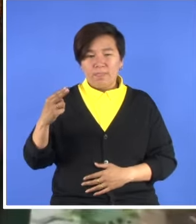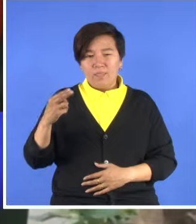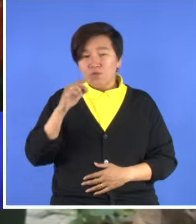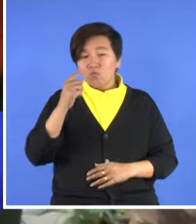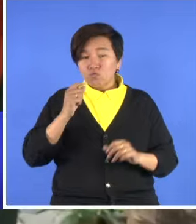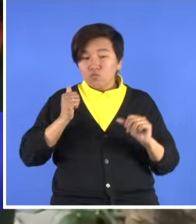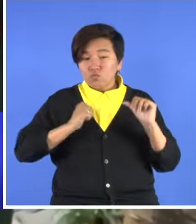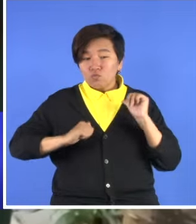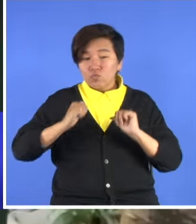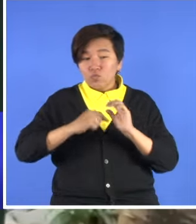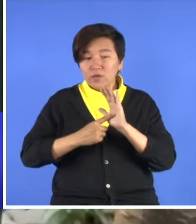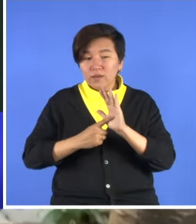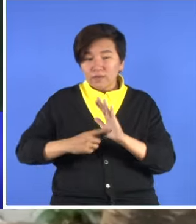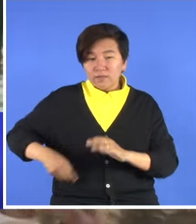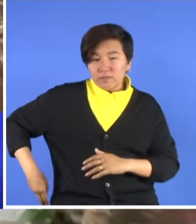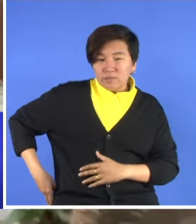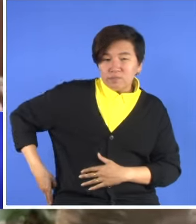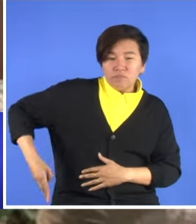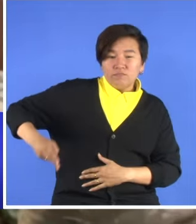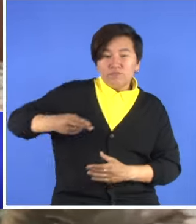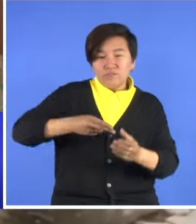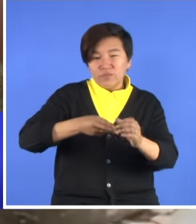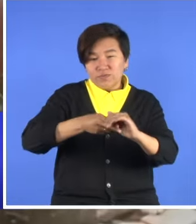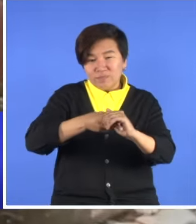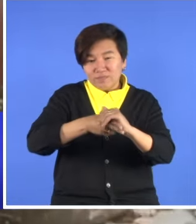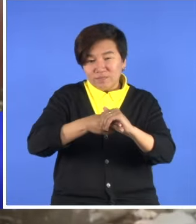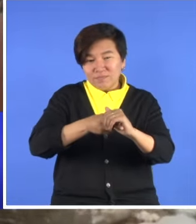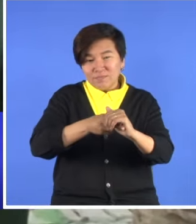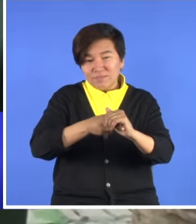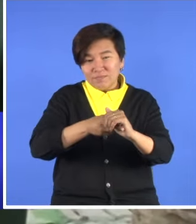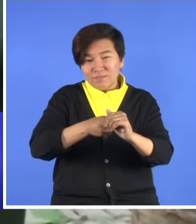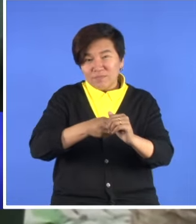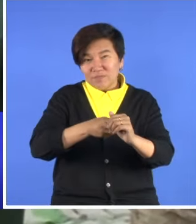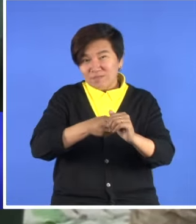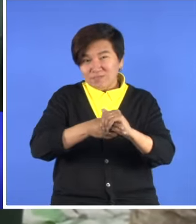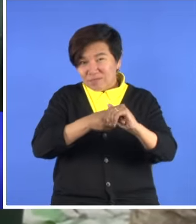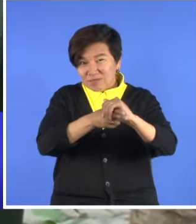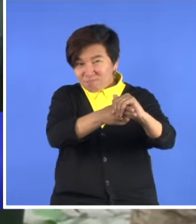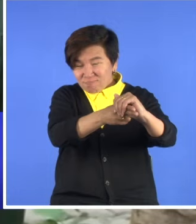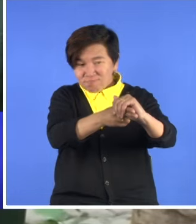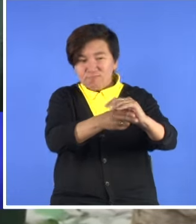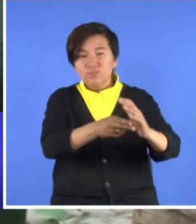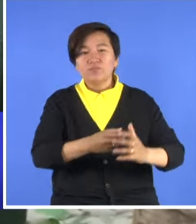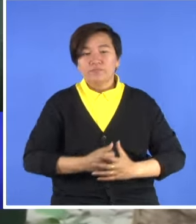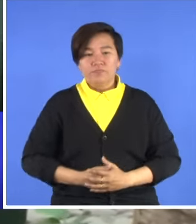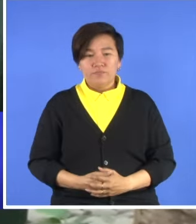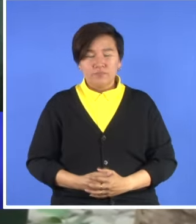เลยักมาไงชักมาปุ๊บดึงออกมาเอาไงอย่างงี้เลยเหรอครับอ่ายังไงอ่ะ